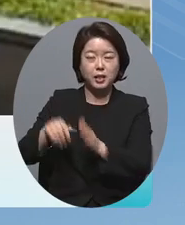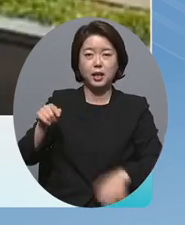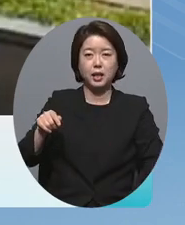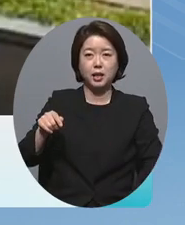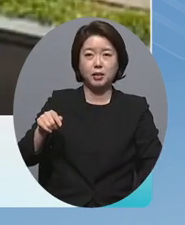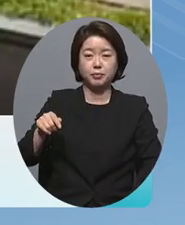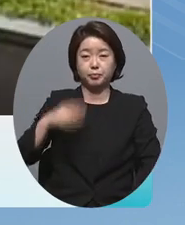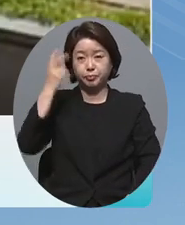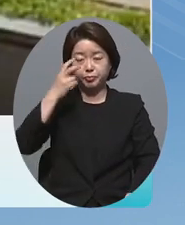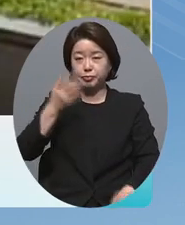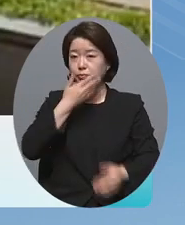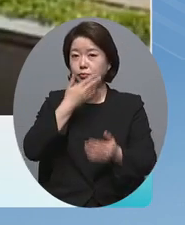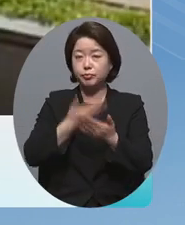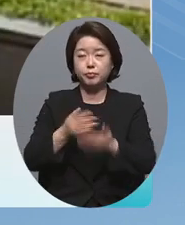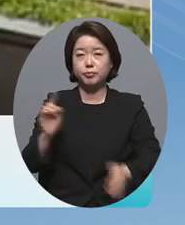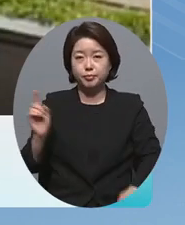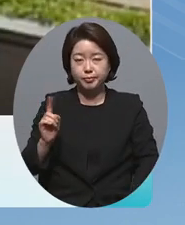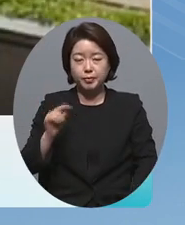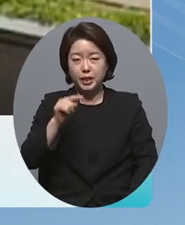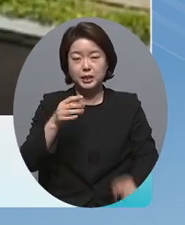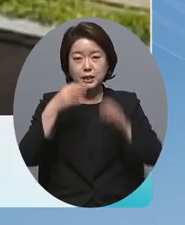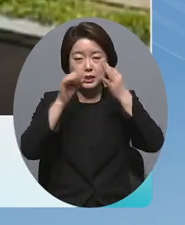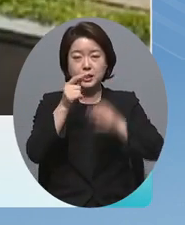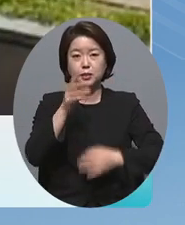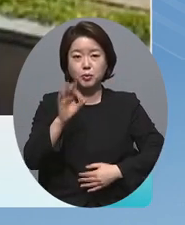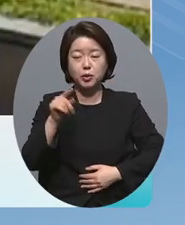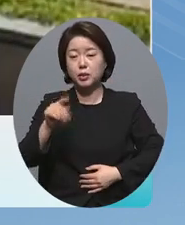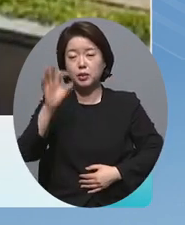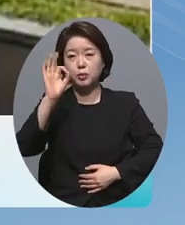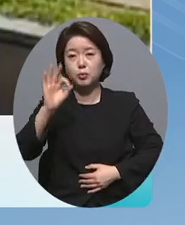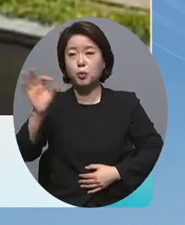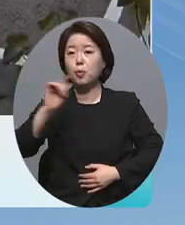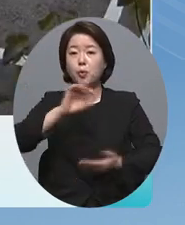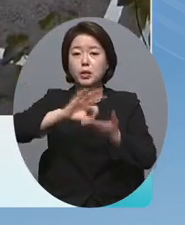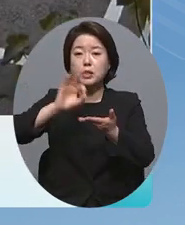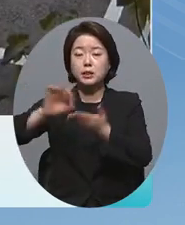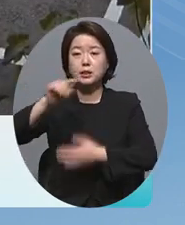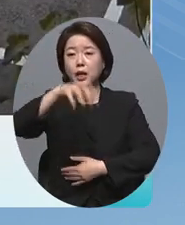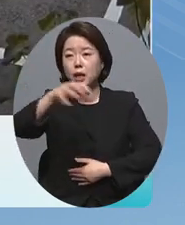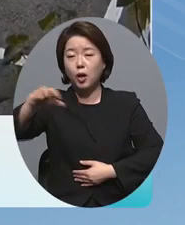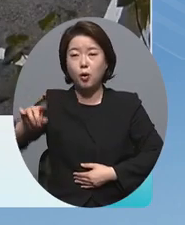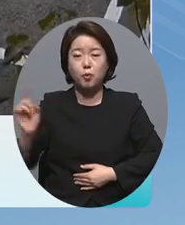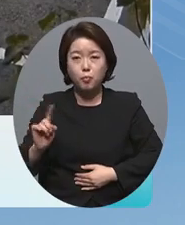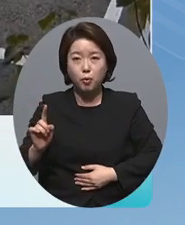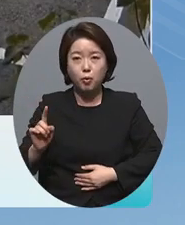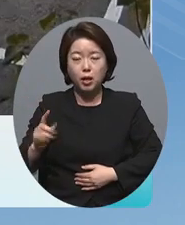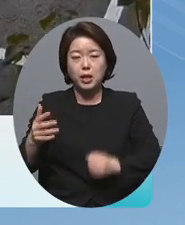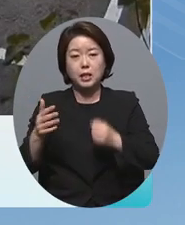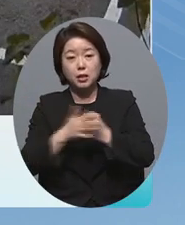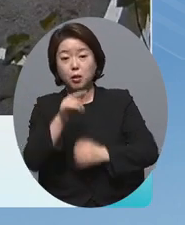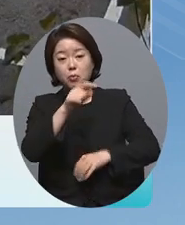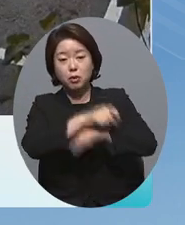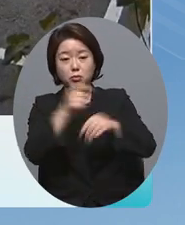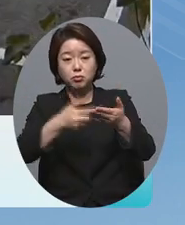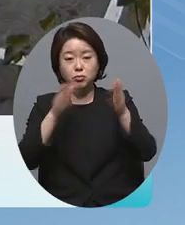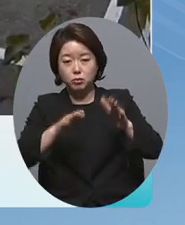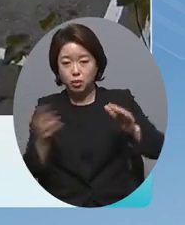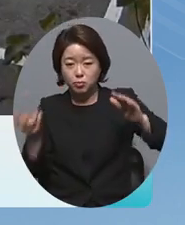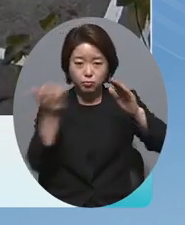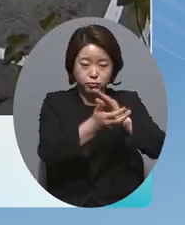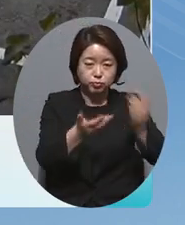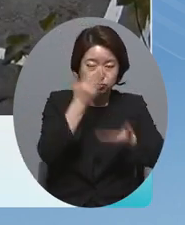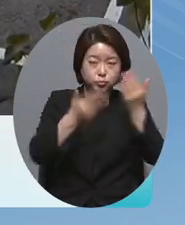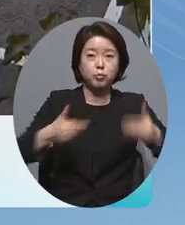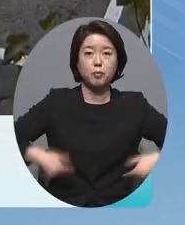사건의 핵심은 뭐냐면 김용 씨가 그 돈을 어디에 썼느냐. 그러니까 반드시 압수수색이 들어가야 되는 겁니다. 더군다나